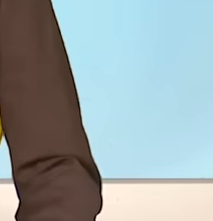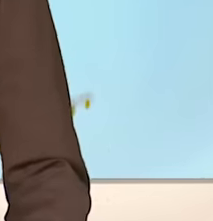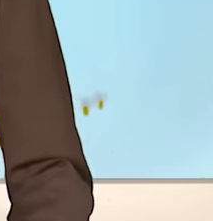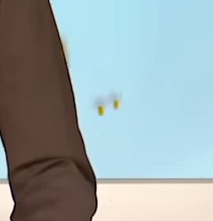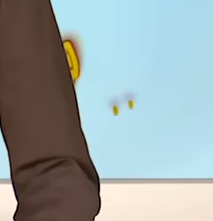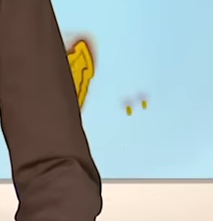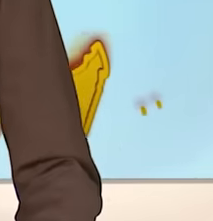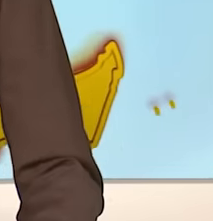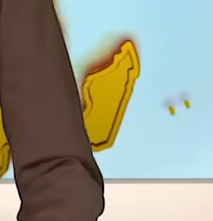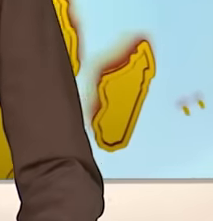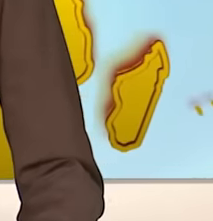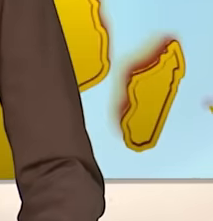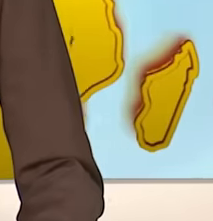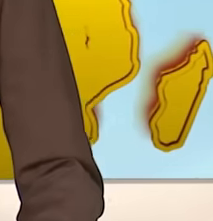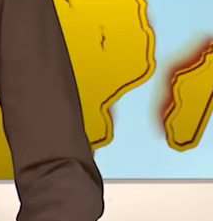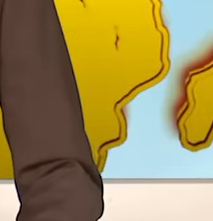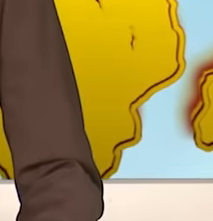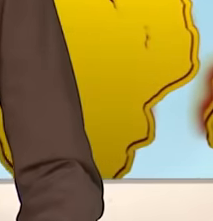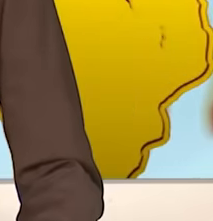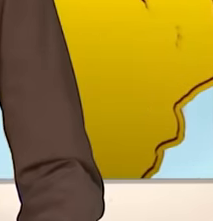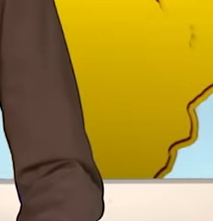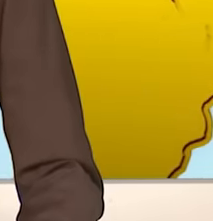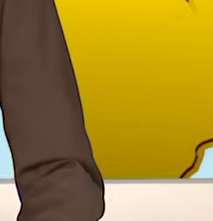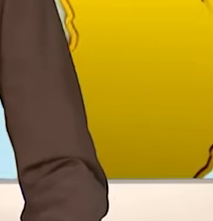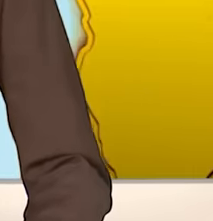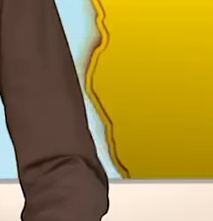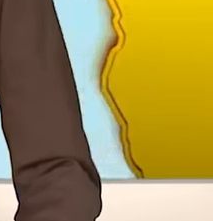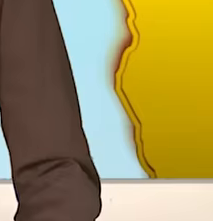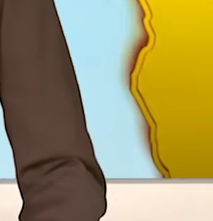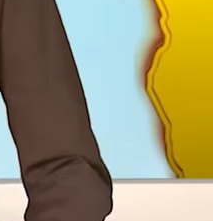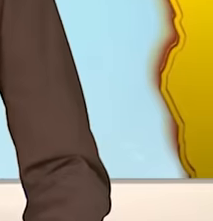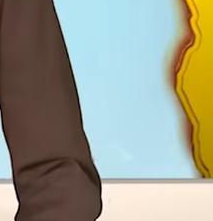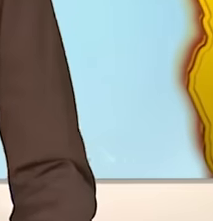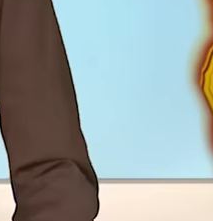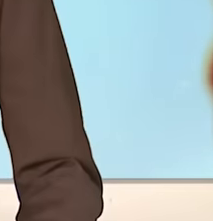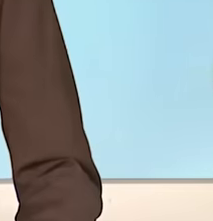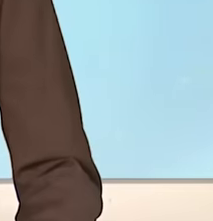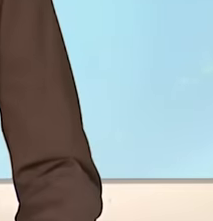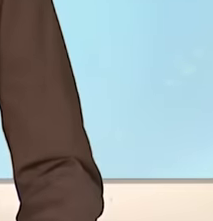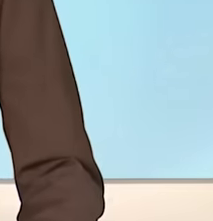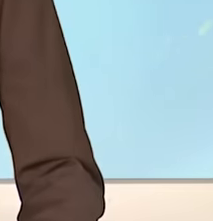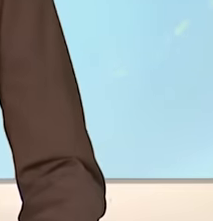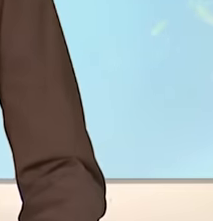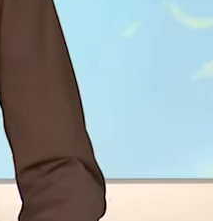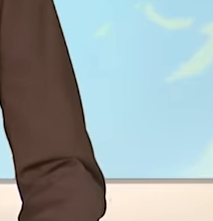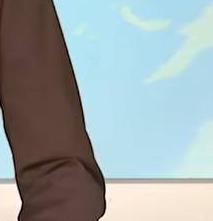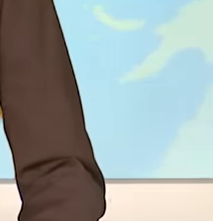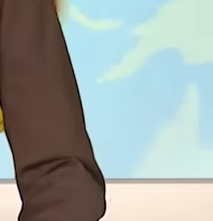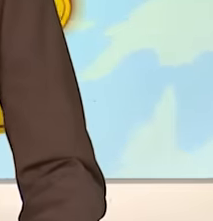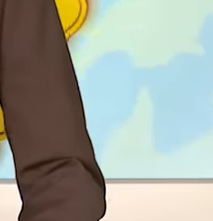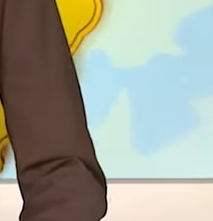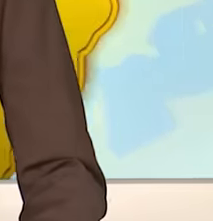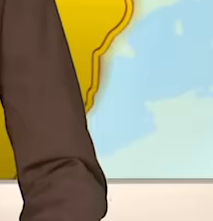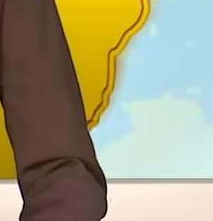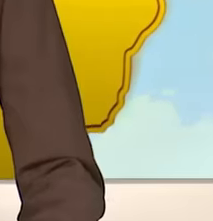ඩයනා ගමගේ ප්‍රකාශ කරනවා. මන්ත්‍රී සුජිත් සංජය පවසන්නේ රාජ්‍ය ඇමතිනි ඩයනා එල්ලගල පහරක් තමා වලක්වාගත්